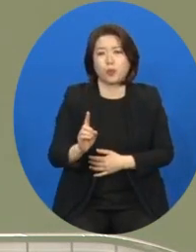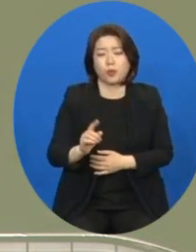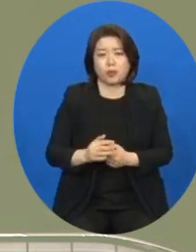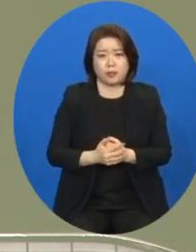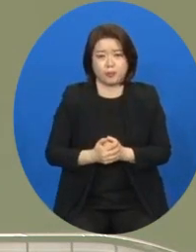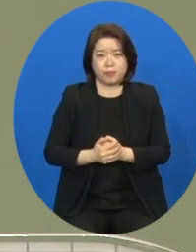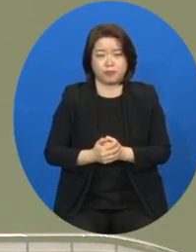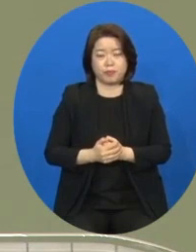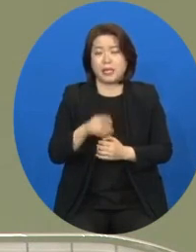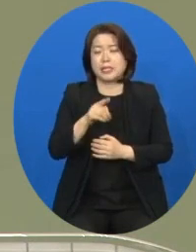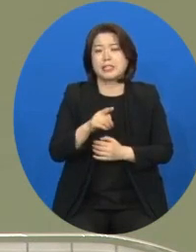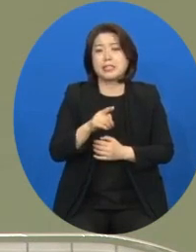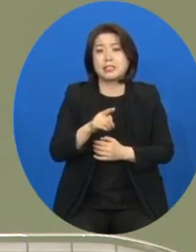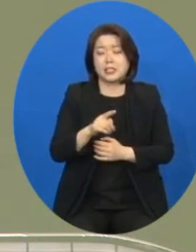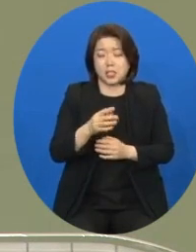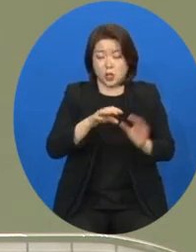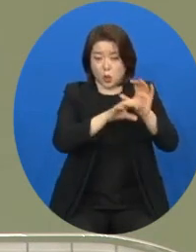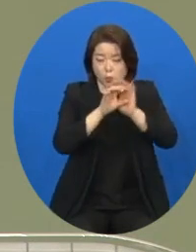하나님, 이 일을 계기로